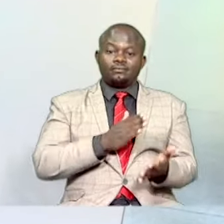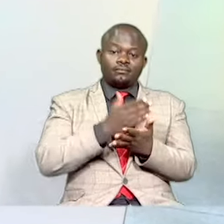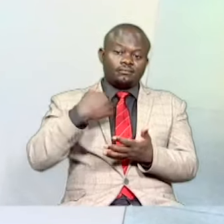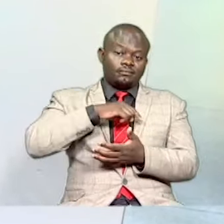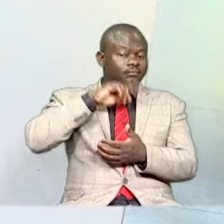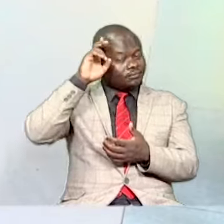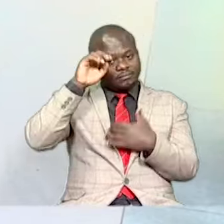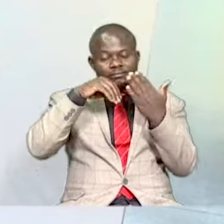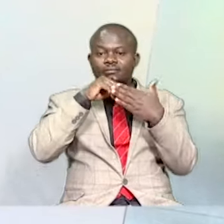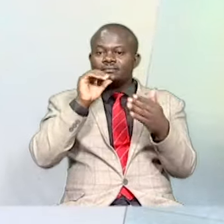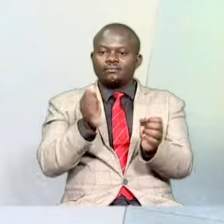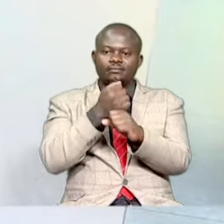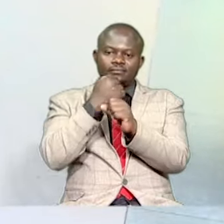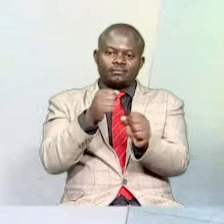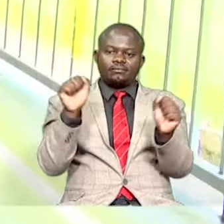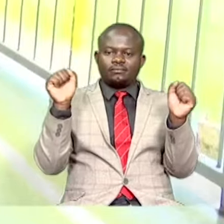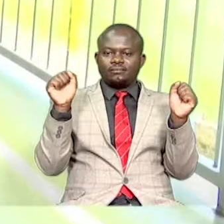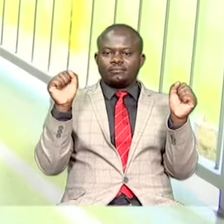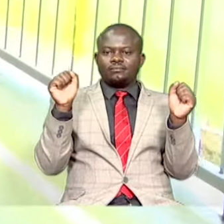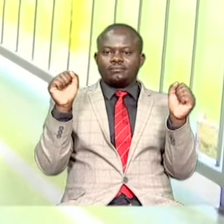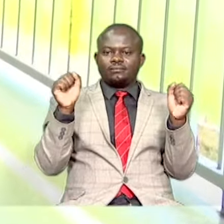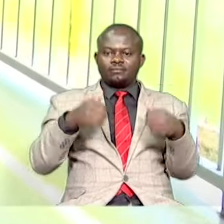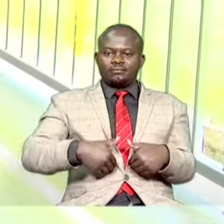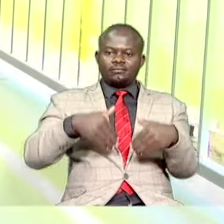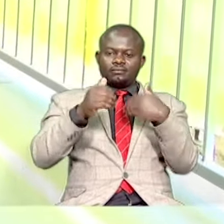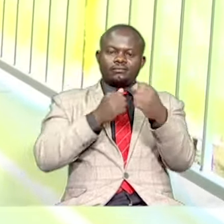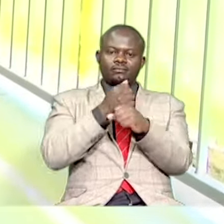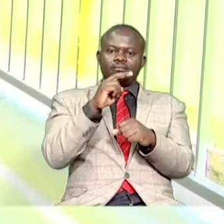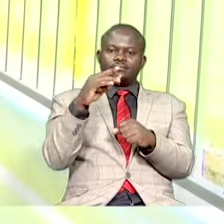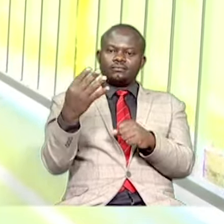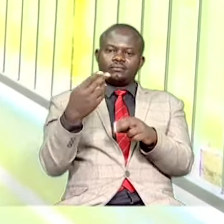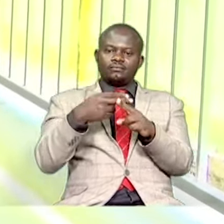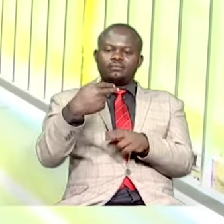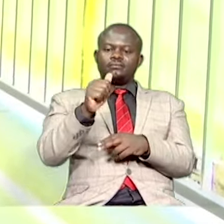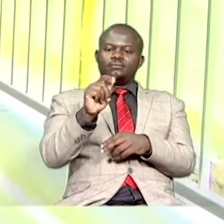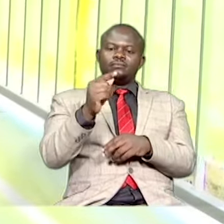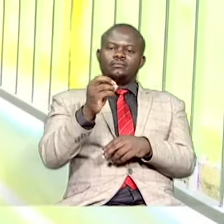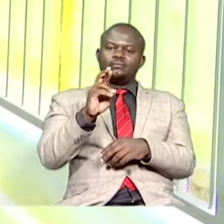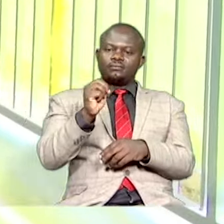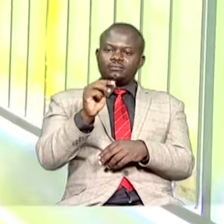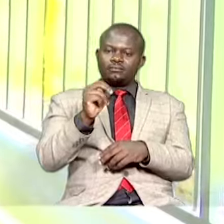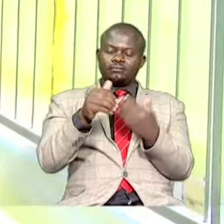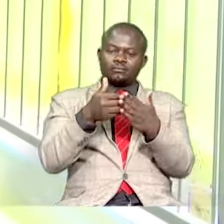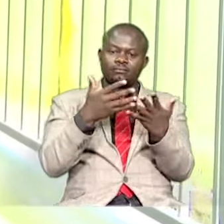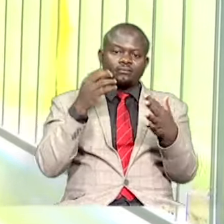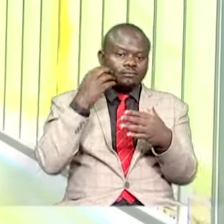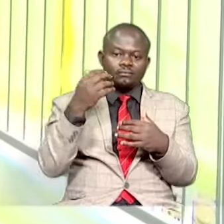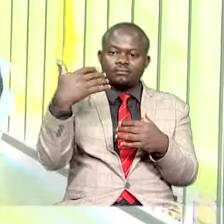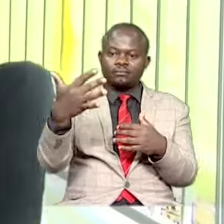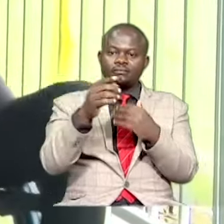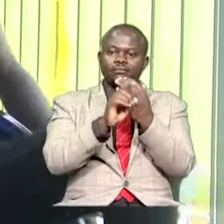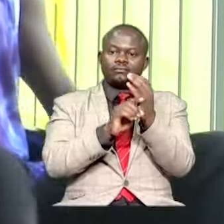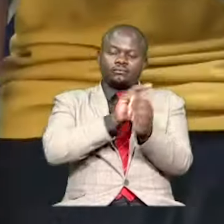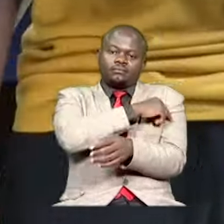ubwo bitashoboka umusore w'imyaka 24 witwa Korimana Gaspard amaze amezi atanu ku bitaro bya Masaka kubera